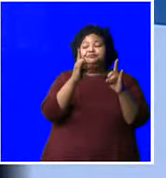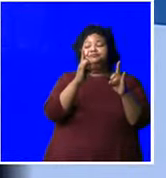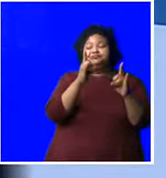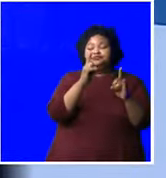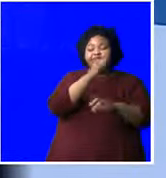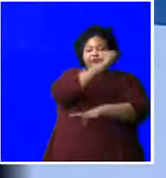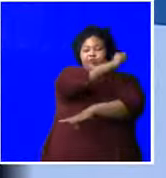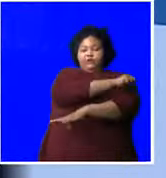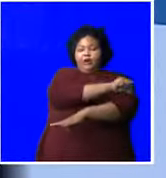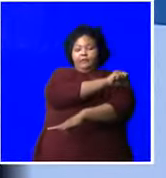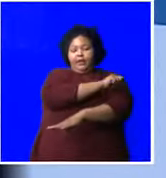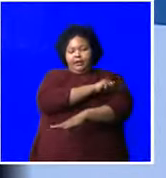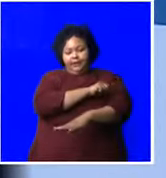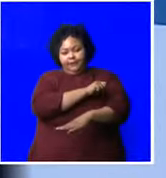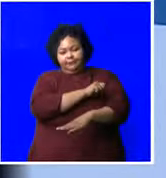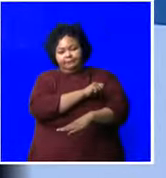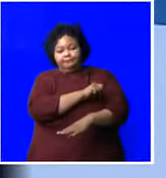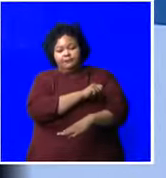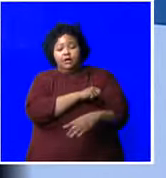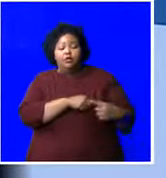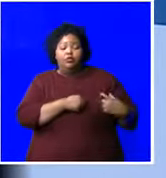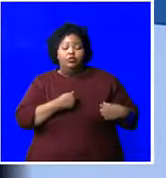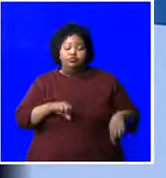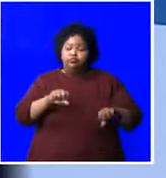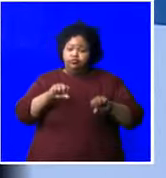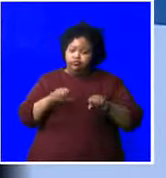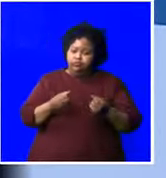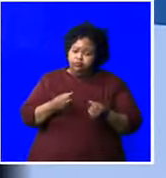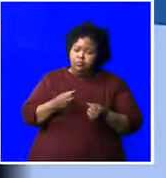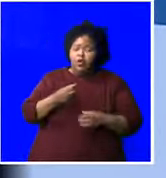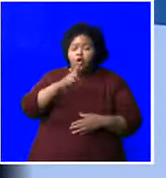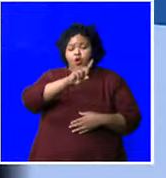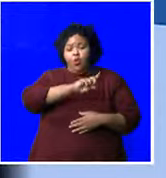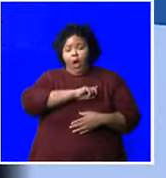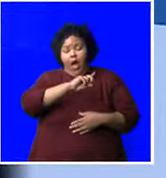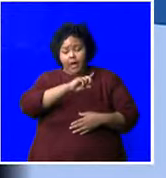be kuhambelwa abantu ngoba kude imithi.